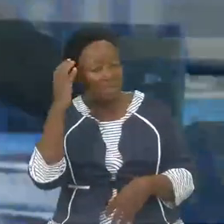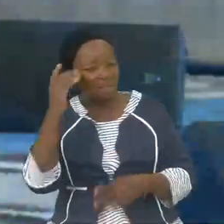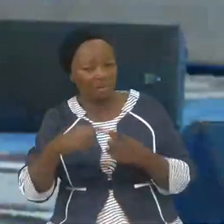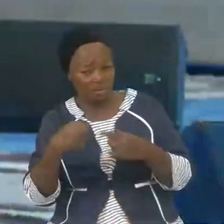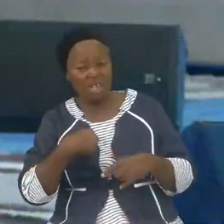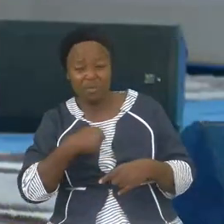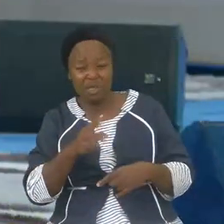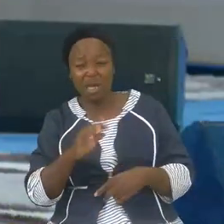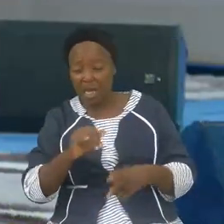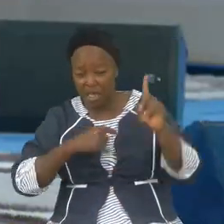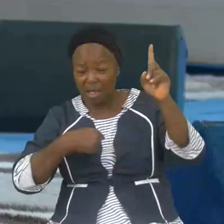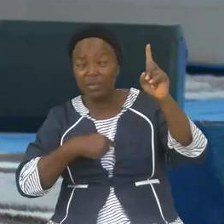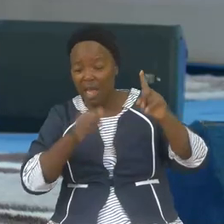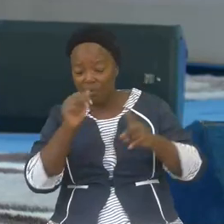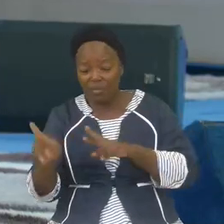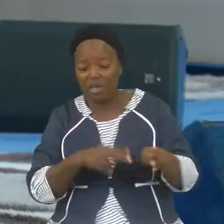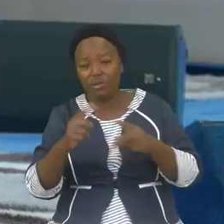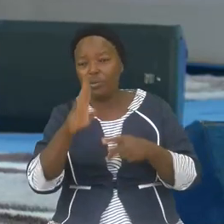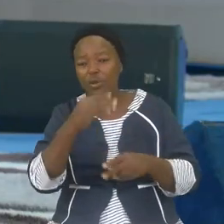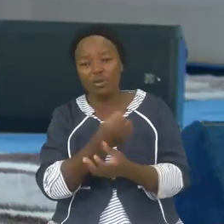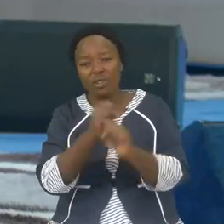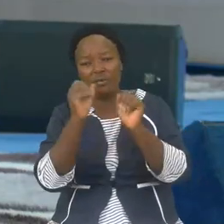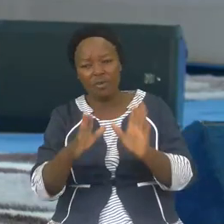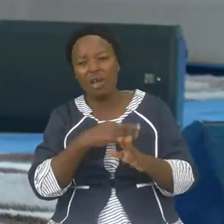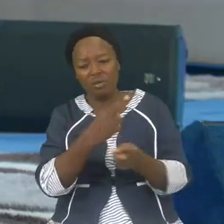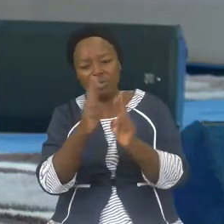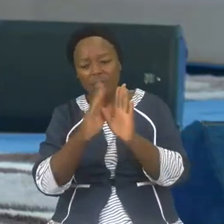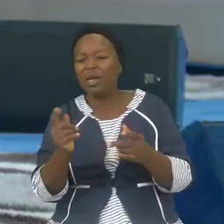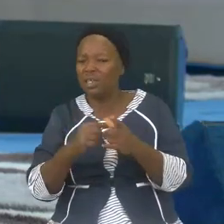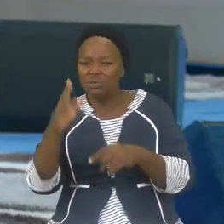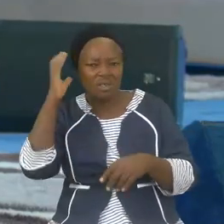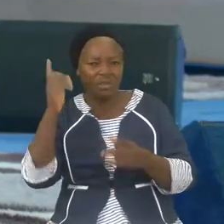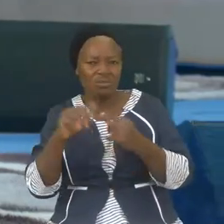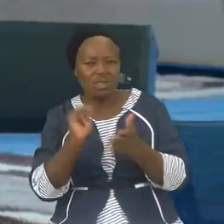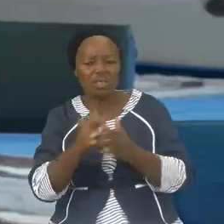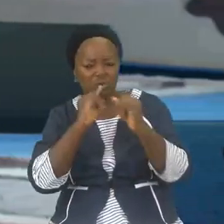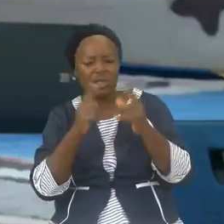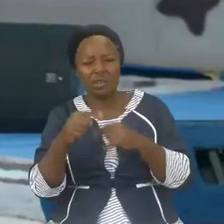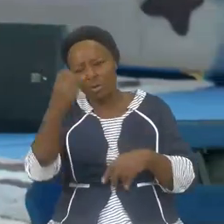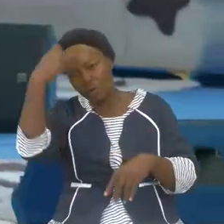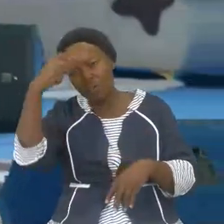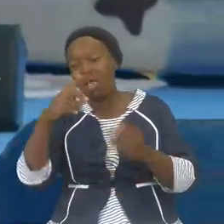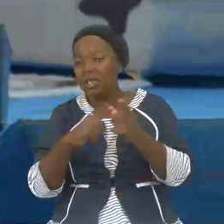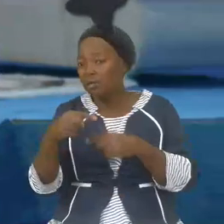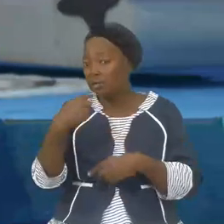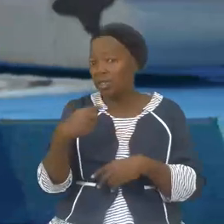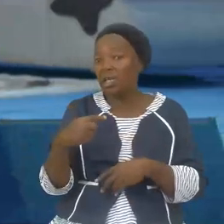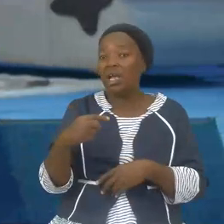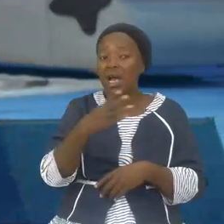mon instruction. Je suis ici pour être ton sauveur. Je suis ici pour être ton rédempteur. et tu écoutes l'instruction, là, tu es sage. Et